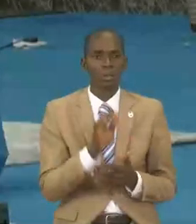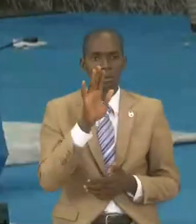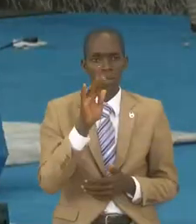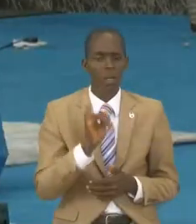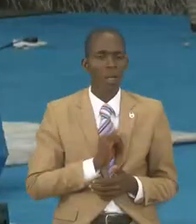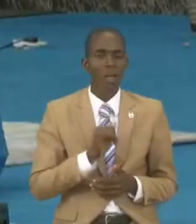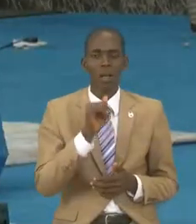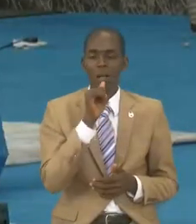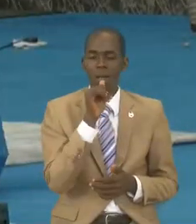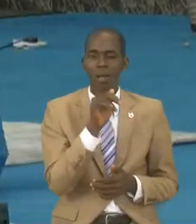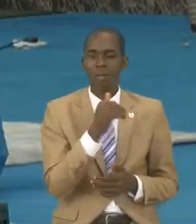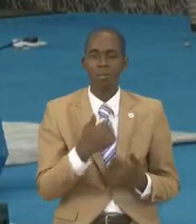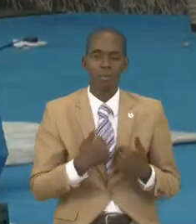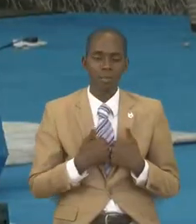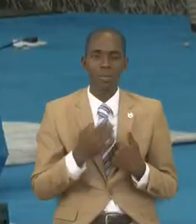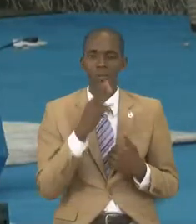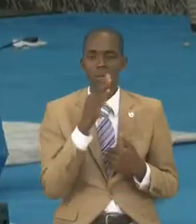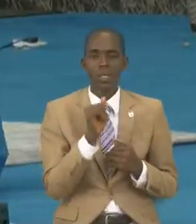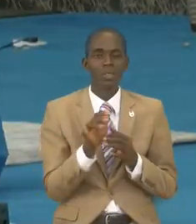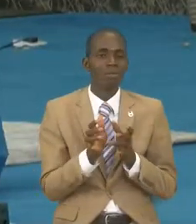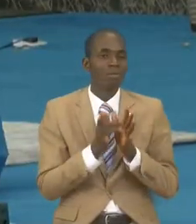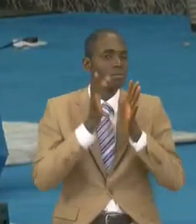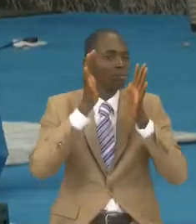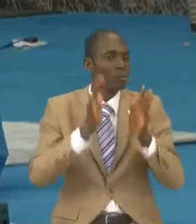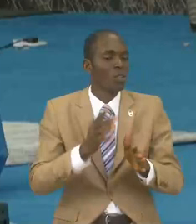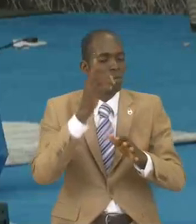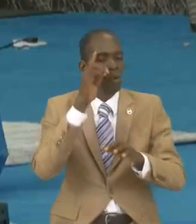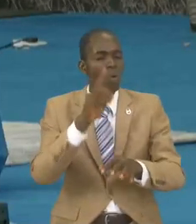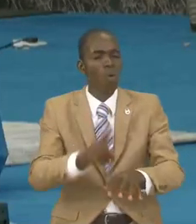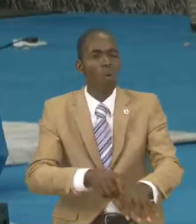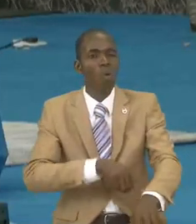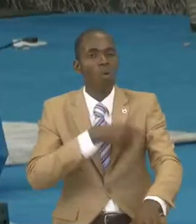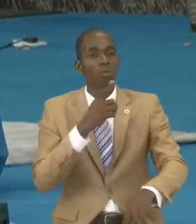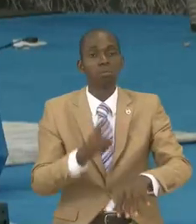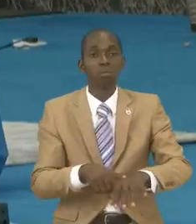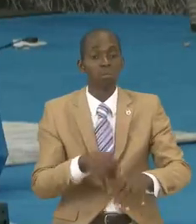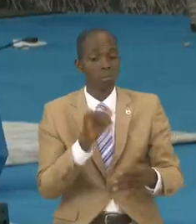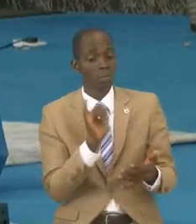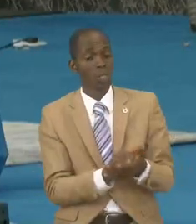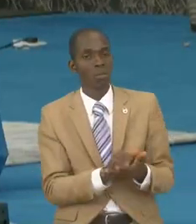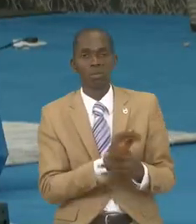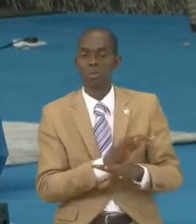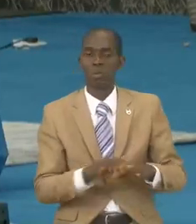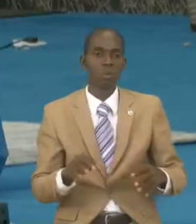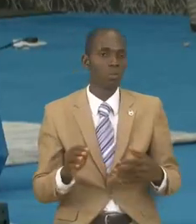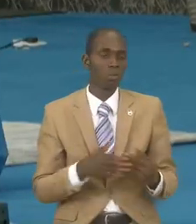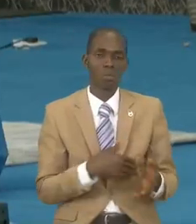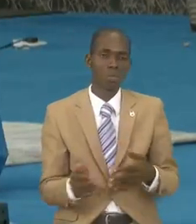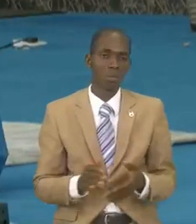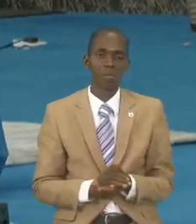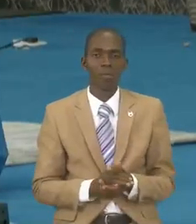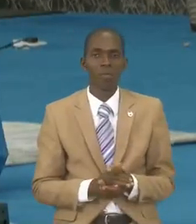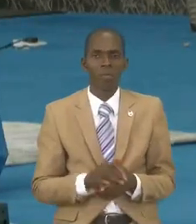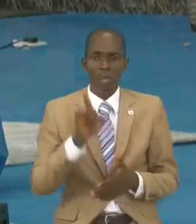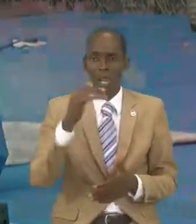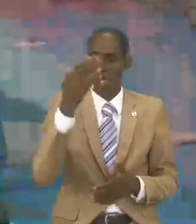je suis dans la chrétienté depuis longtemps. Ça ne compte pas. Ah, je connais la